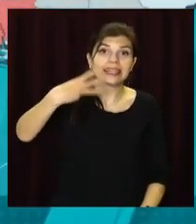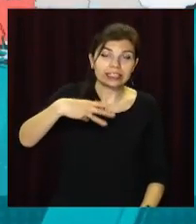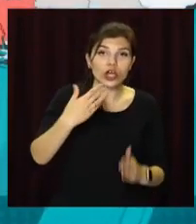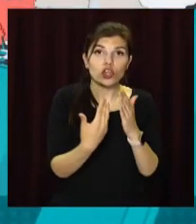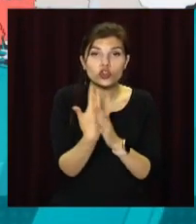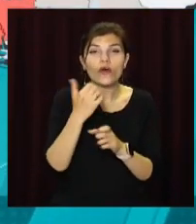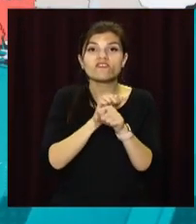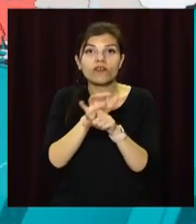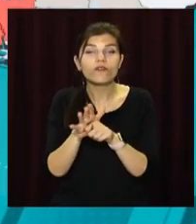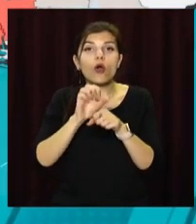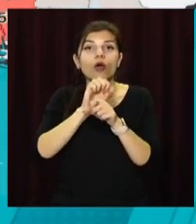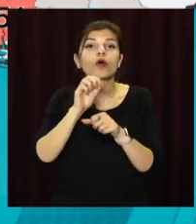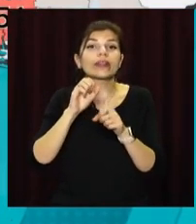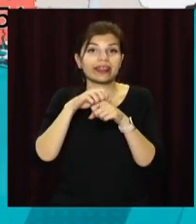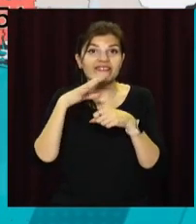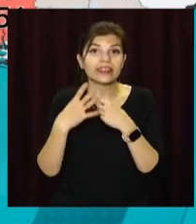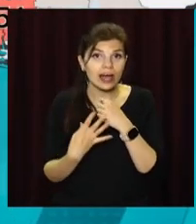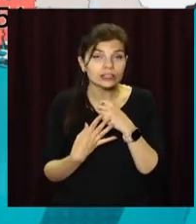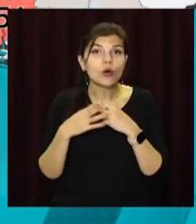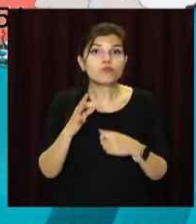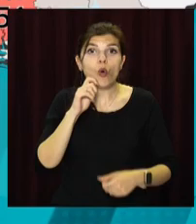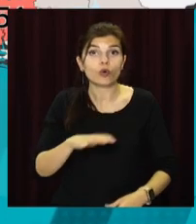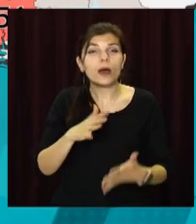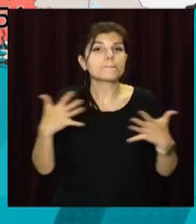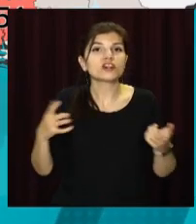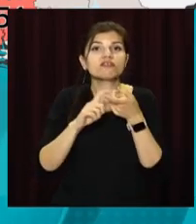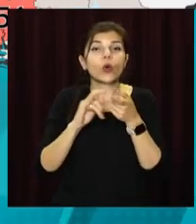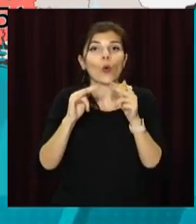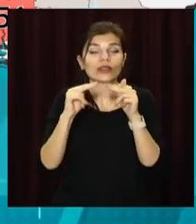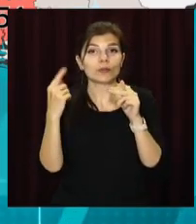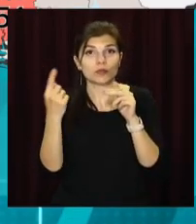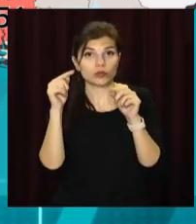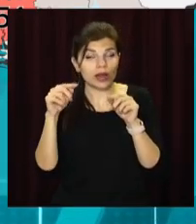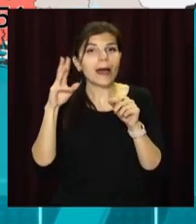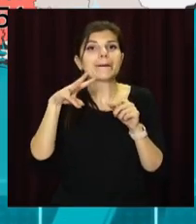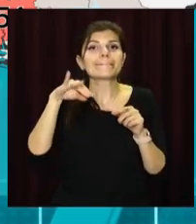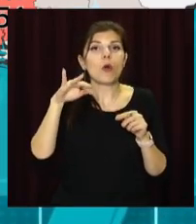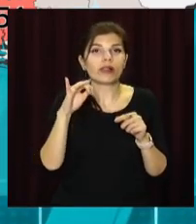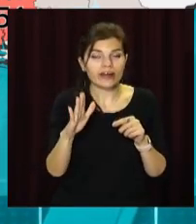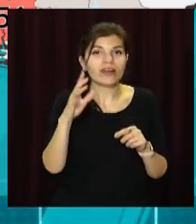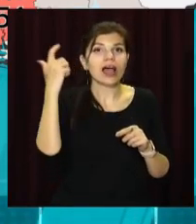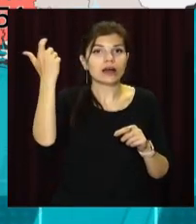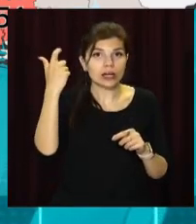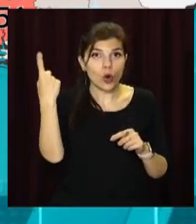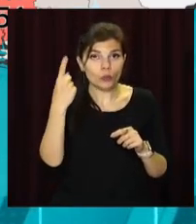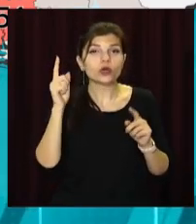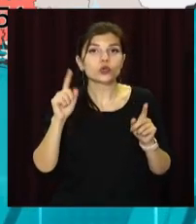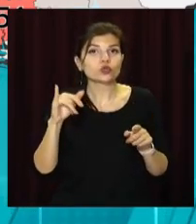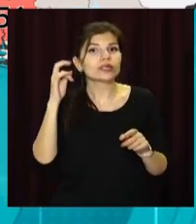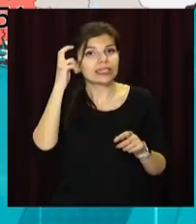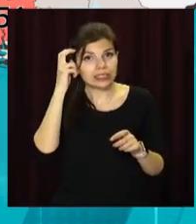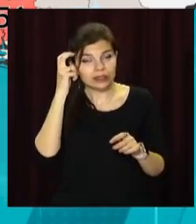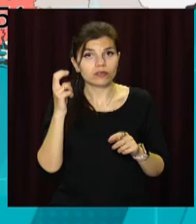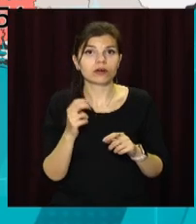1330 нових випадків COVID-19. Найбільше інфікованих у Дніпропетровській, Миколаївській, Харківській областях, а також у